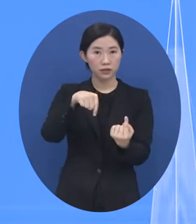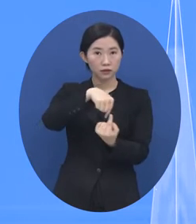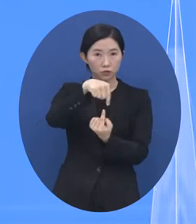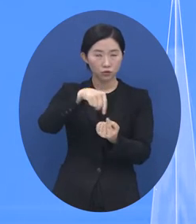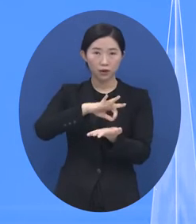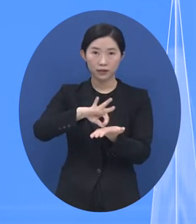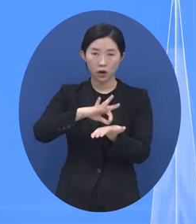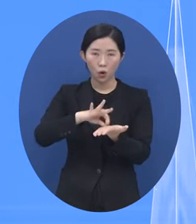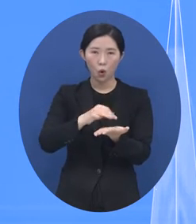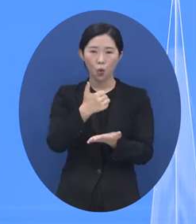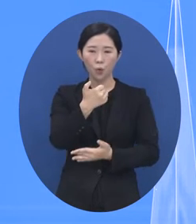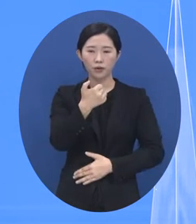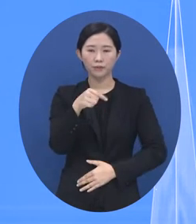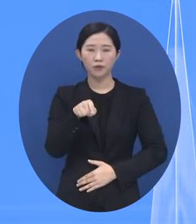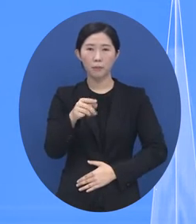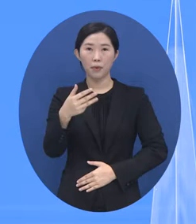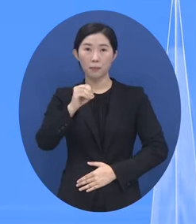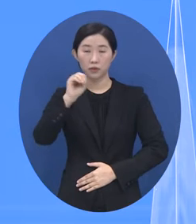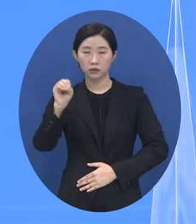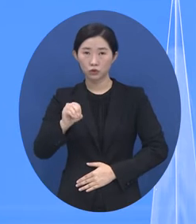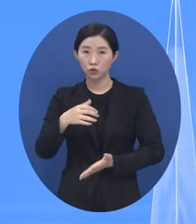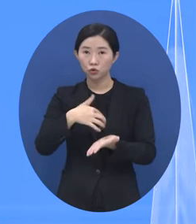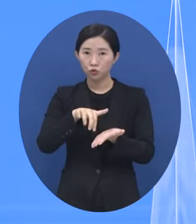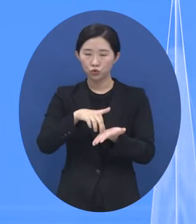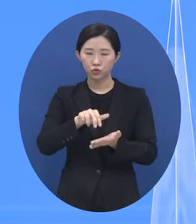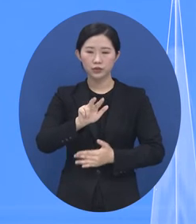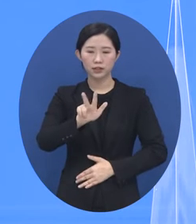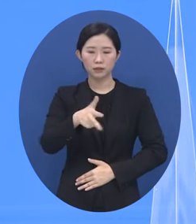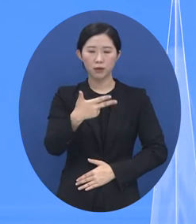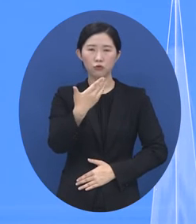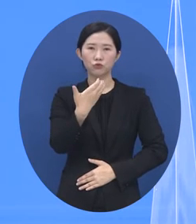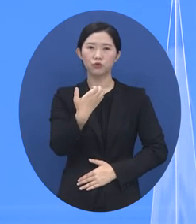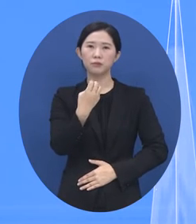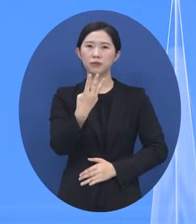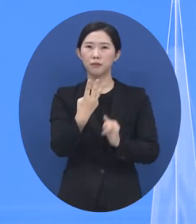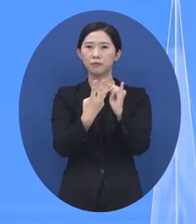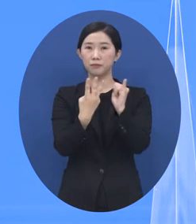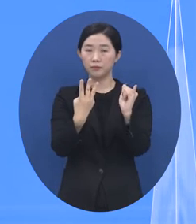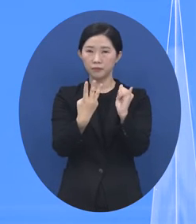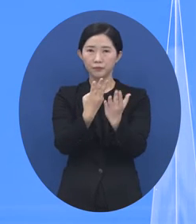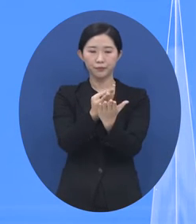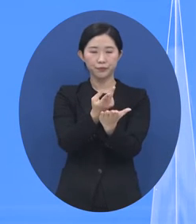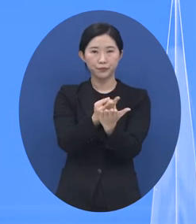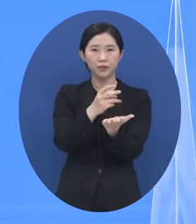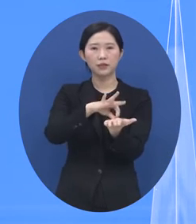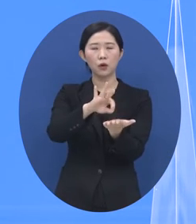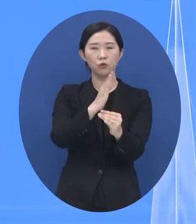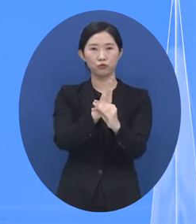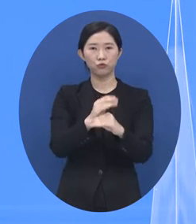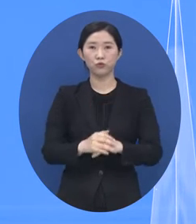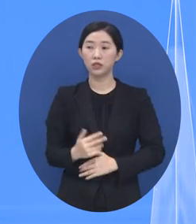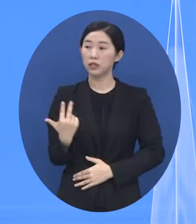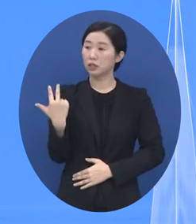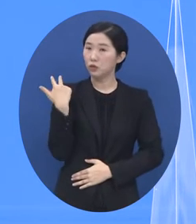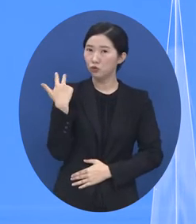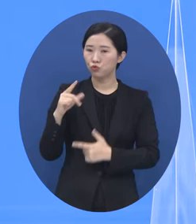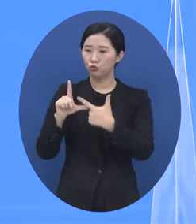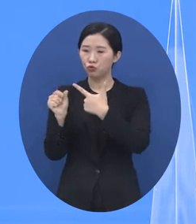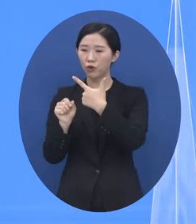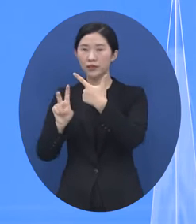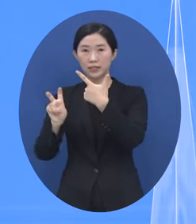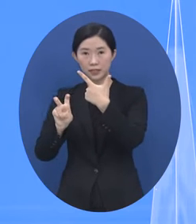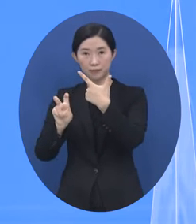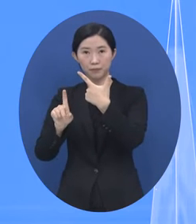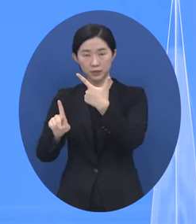가동률은 50.8%로 793개 병상을 사용하고 있습니다. 일주일 전인 6월